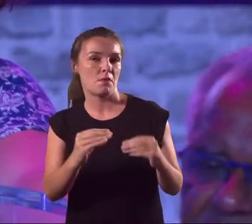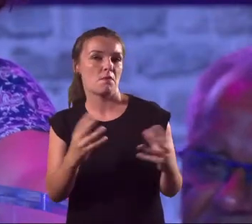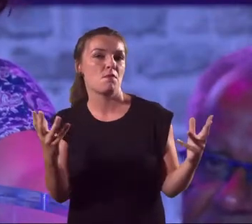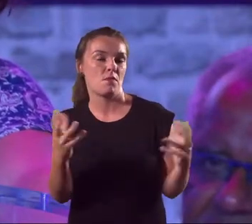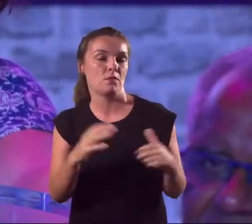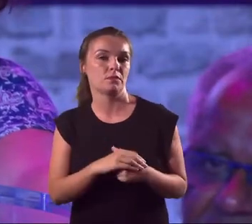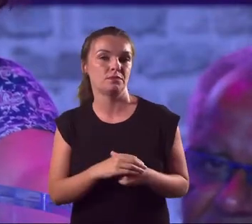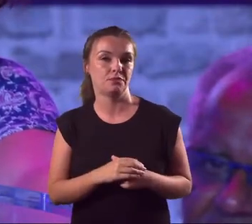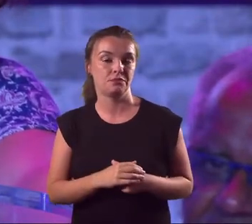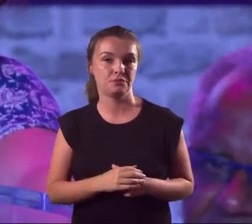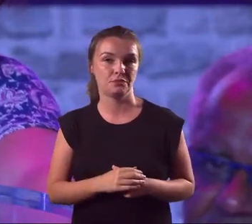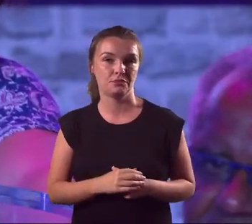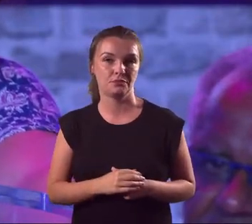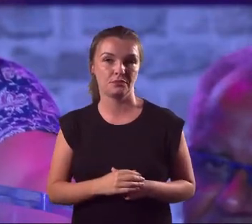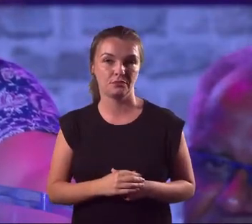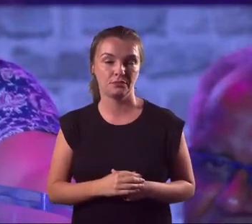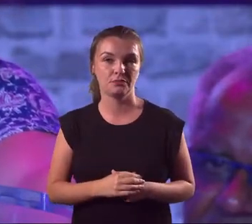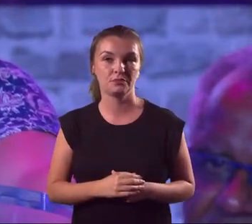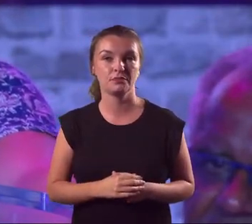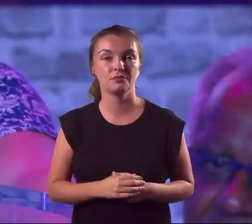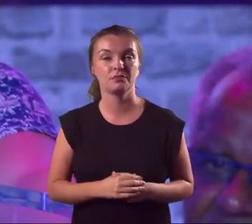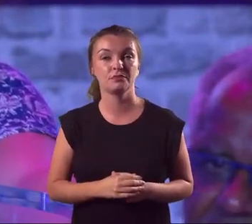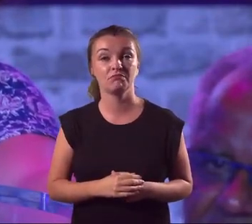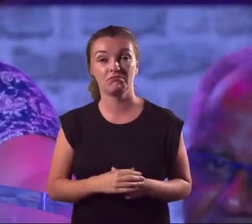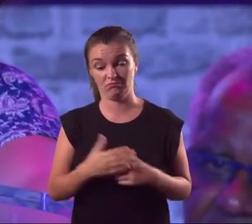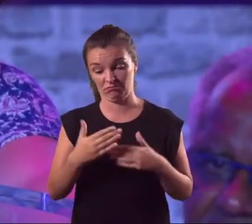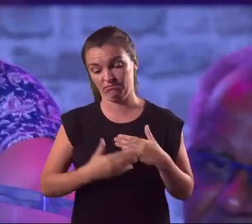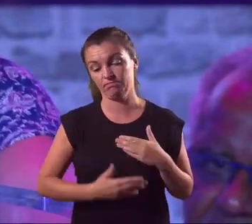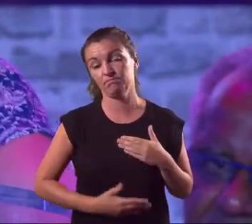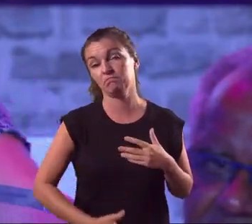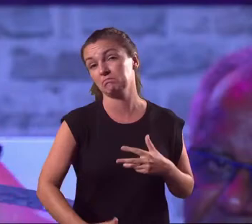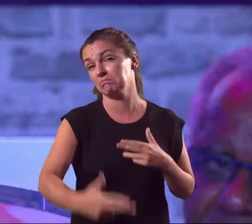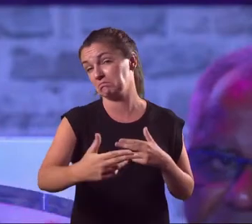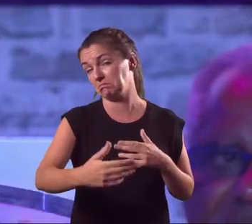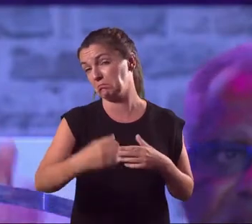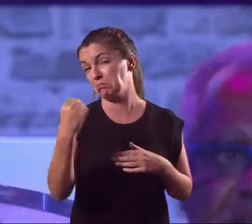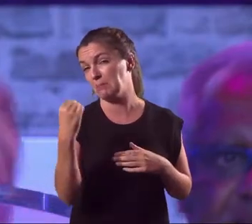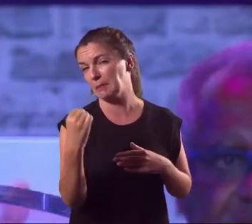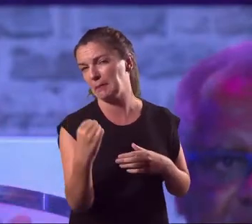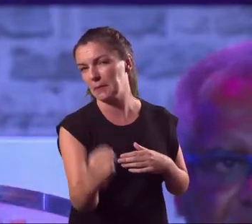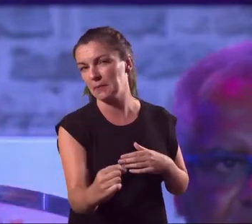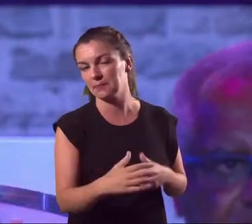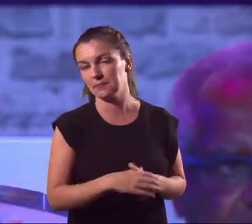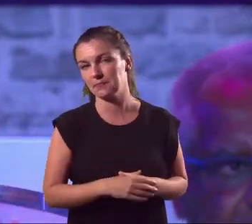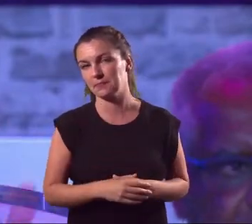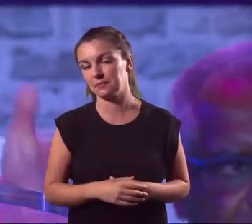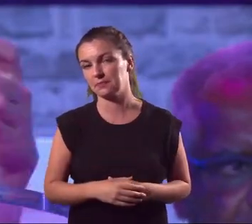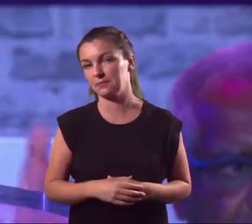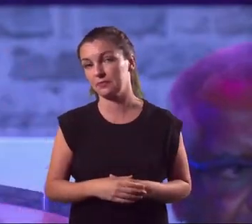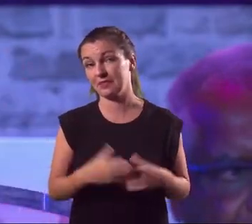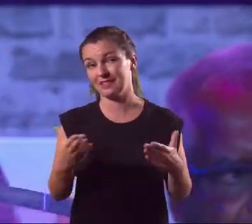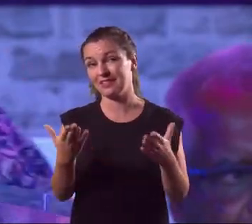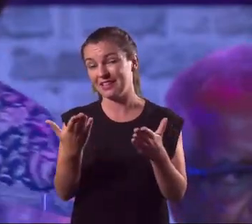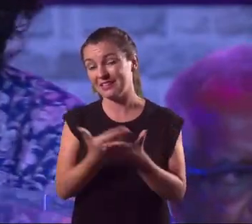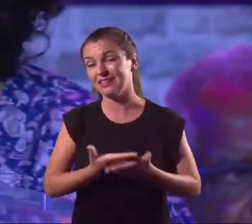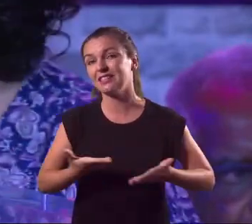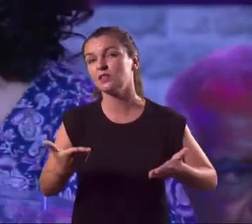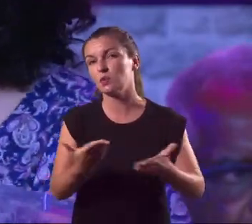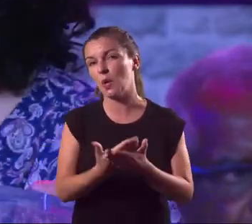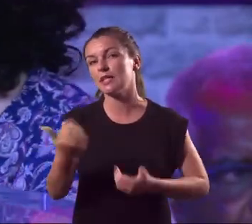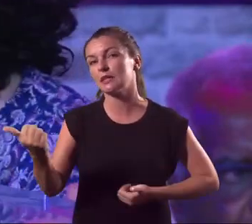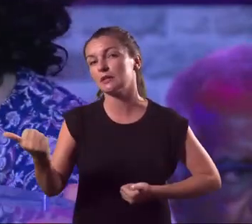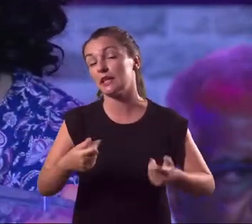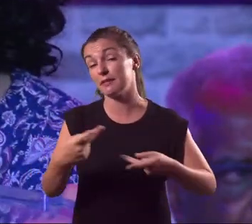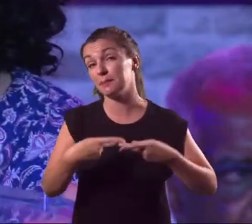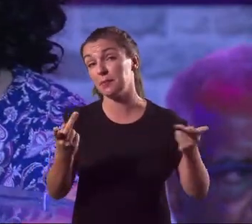être encore plus mis à mal dans les mois qui viennent. On est déjà dans une situation de service public